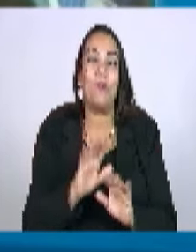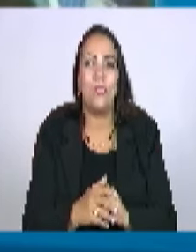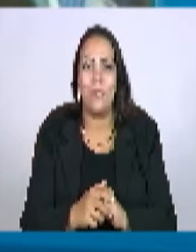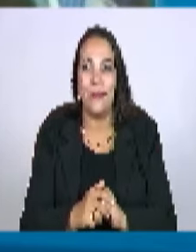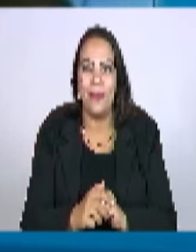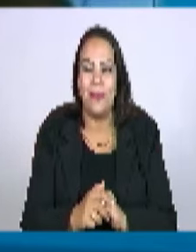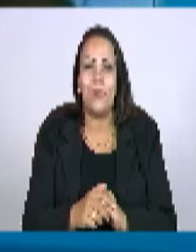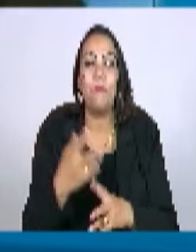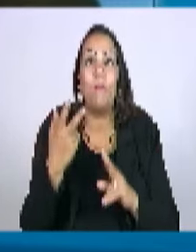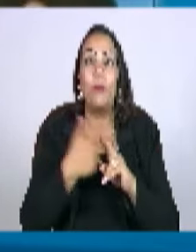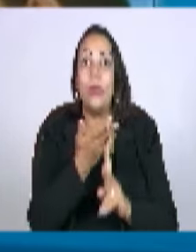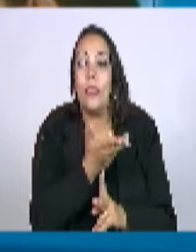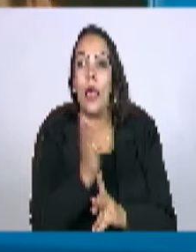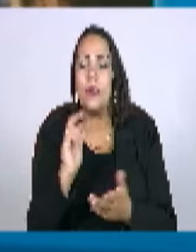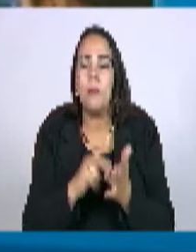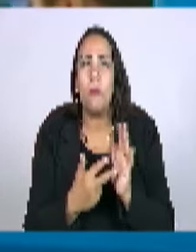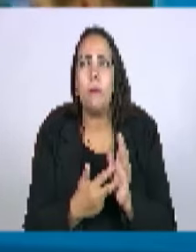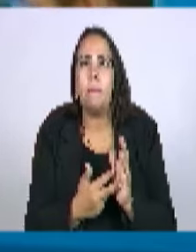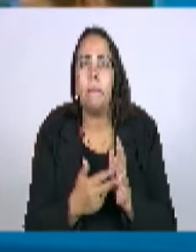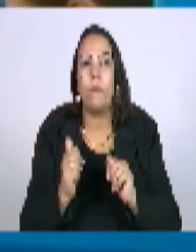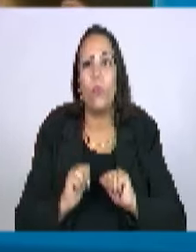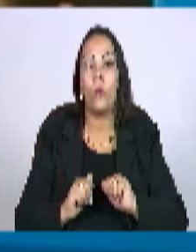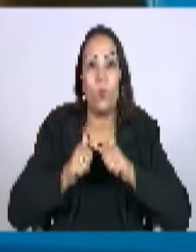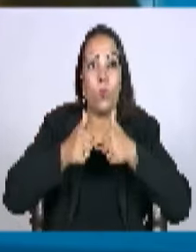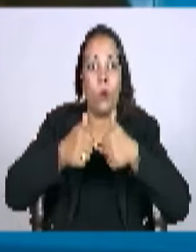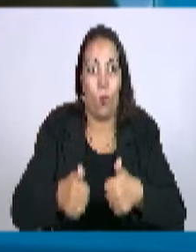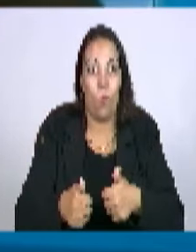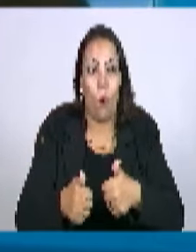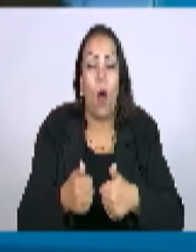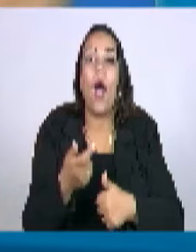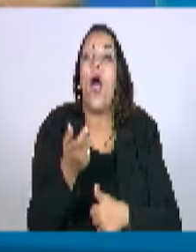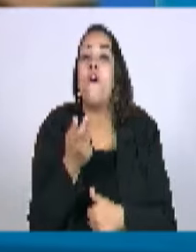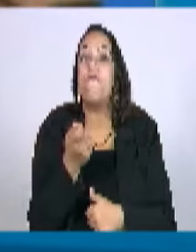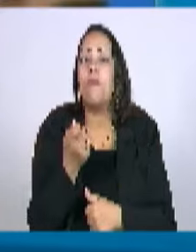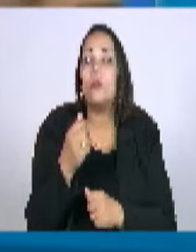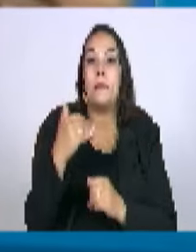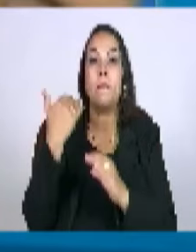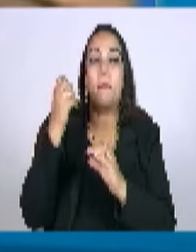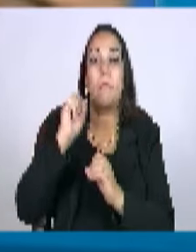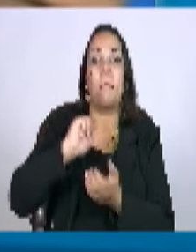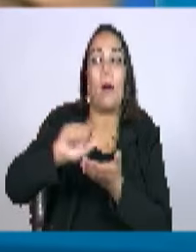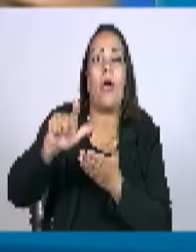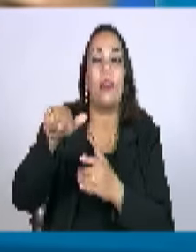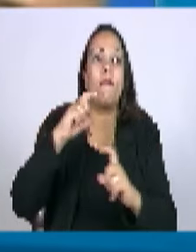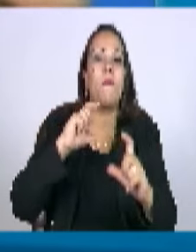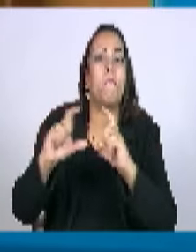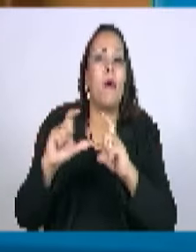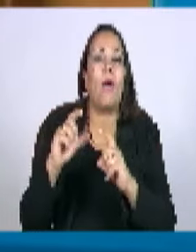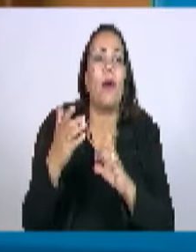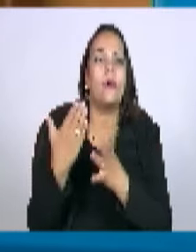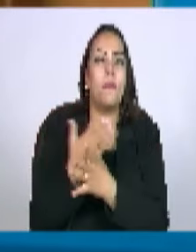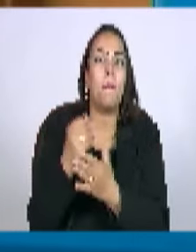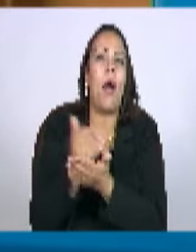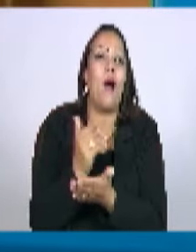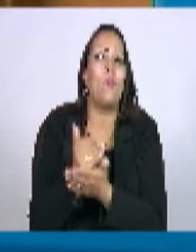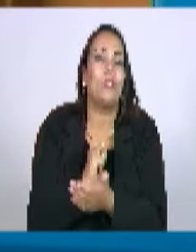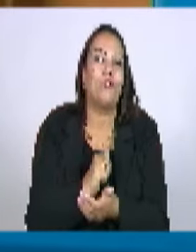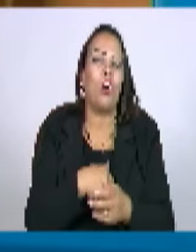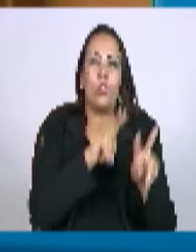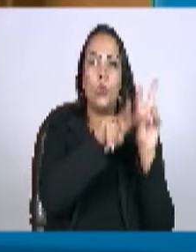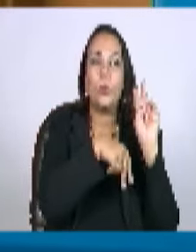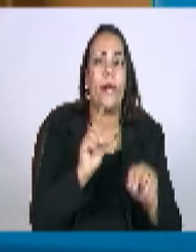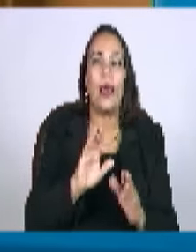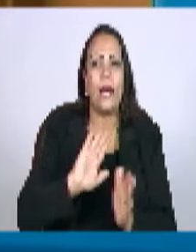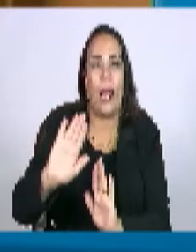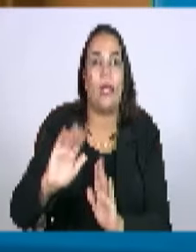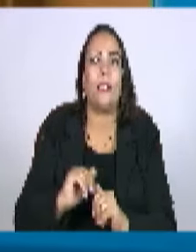الناس برض تقبل على وضع اموالها في البنوك ولا تتجه الى الشراء